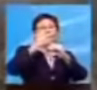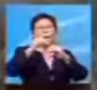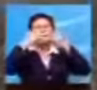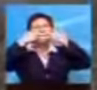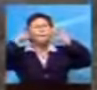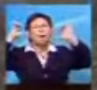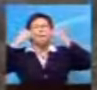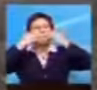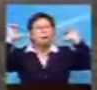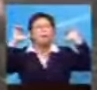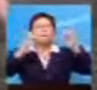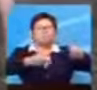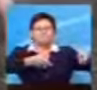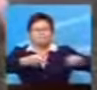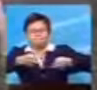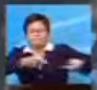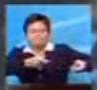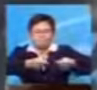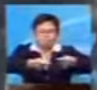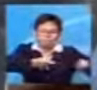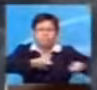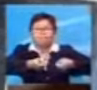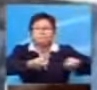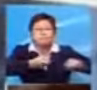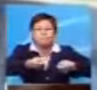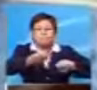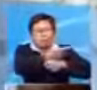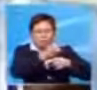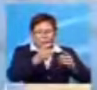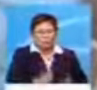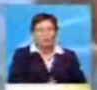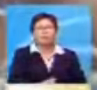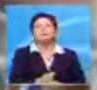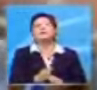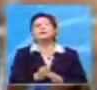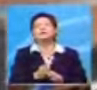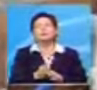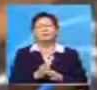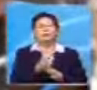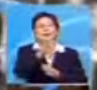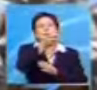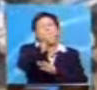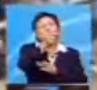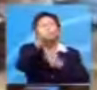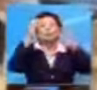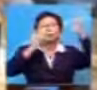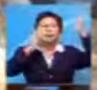industriusu Lad oleh pentak dan pengusaha industri kusu